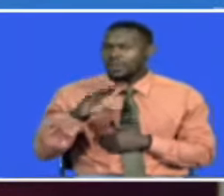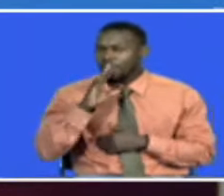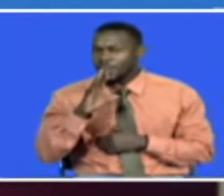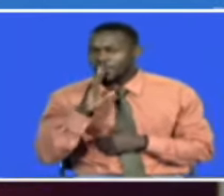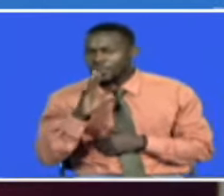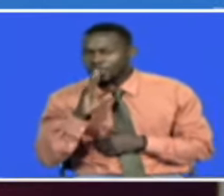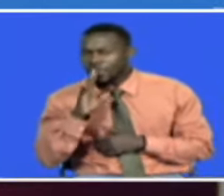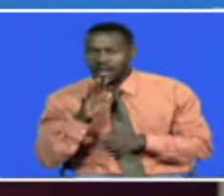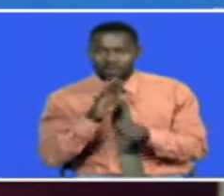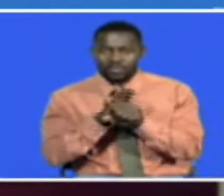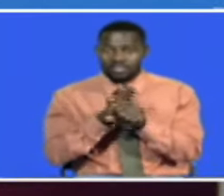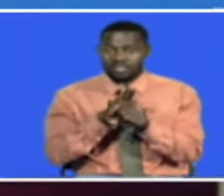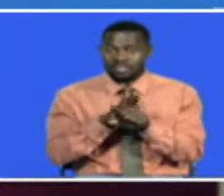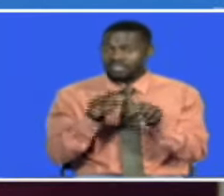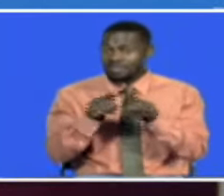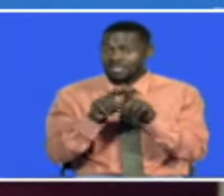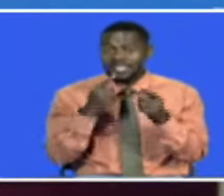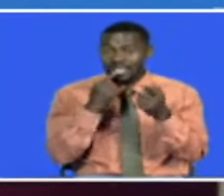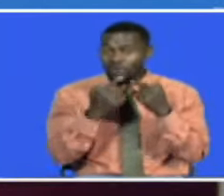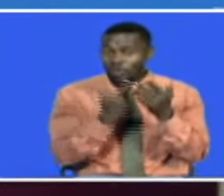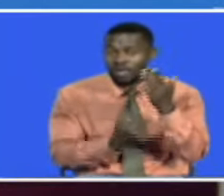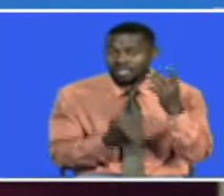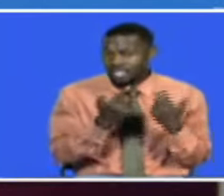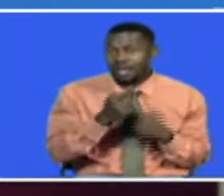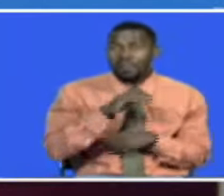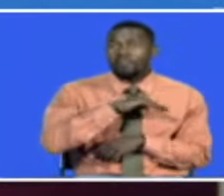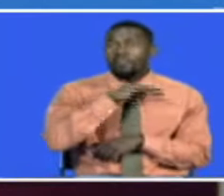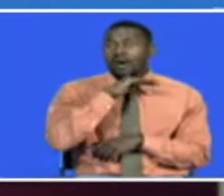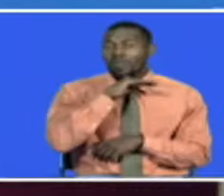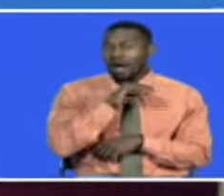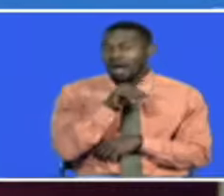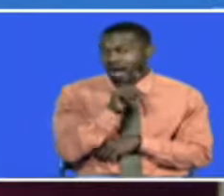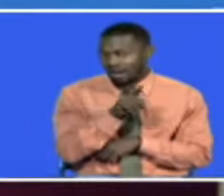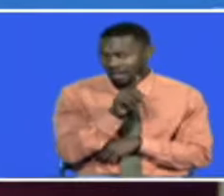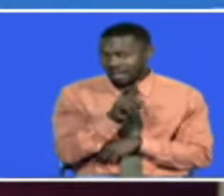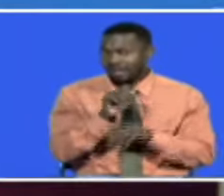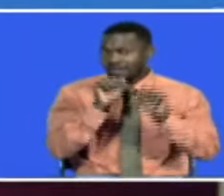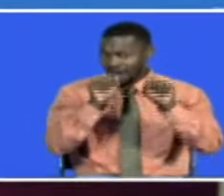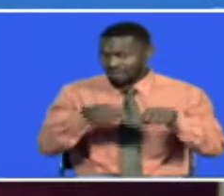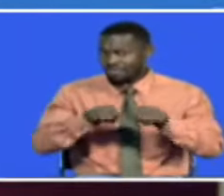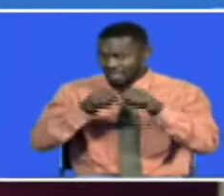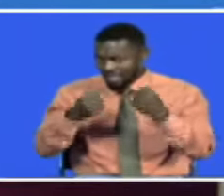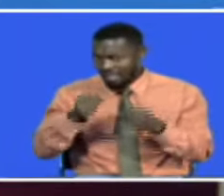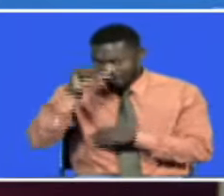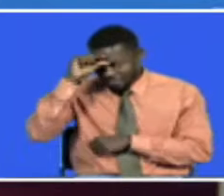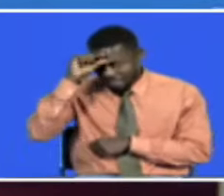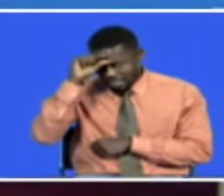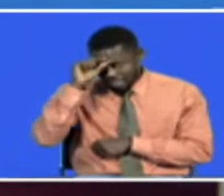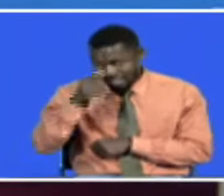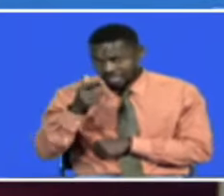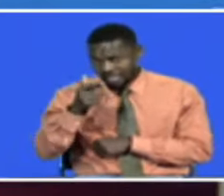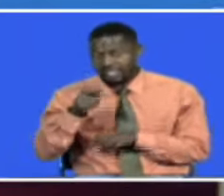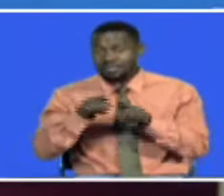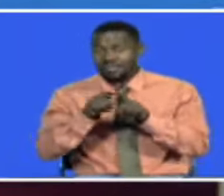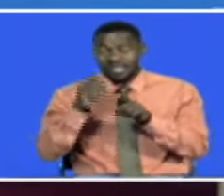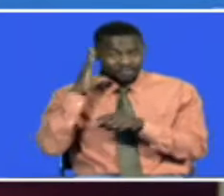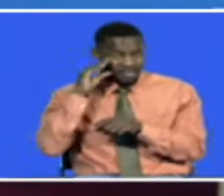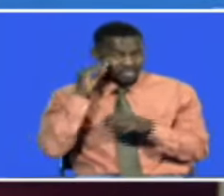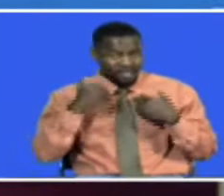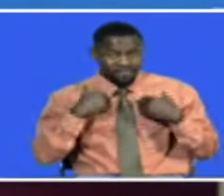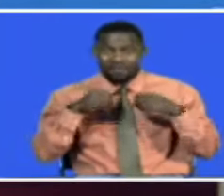aghalabu akimtaja kinara wao Raila Odinga kama aliye na hulka ya kuporomosha serikali baada ya nyingine.